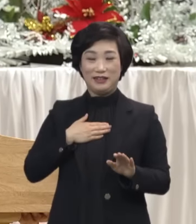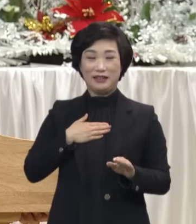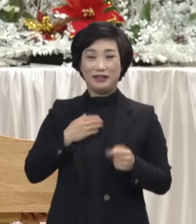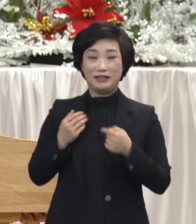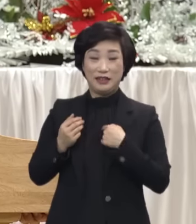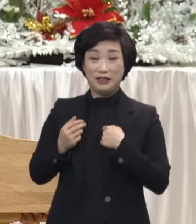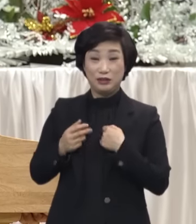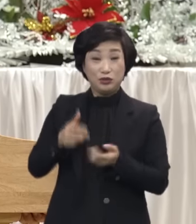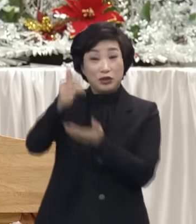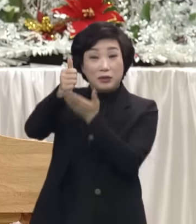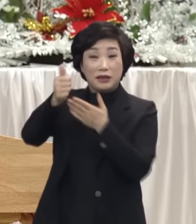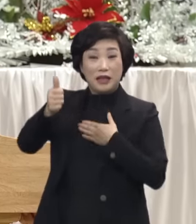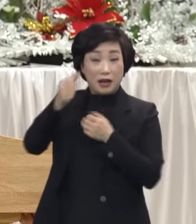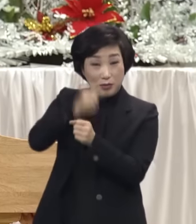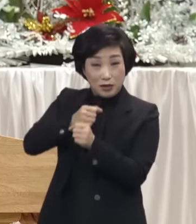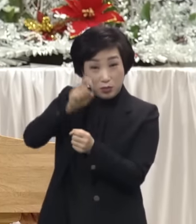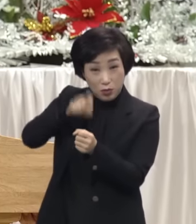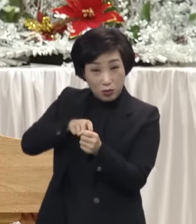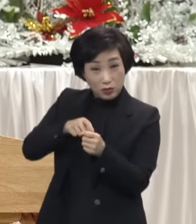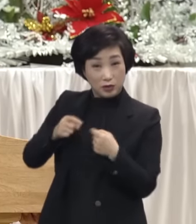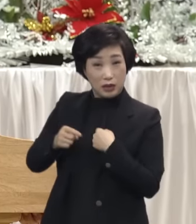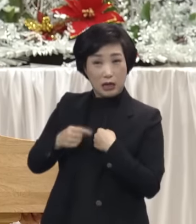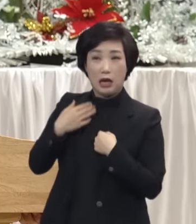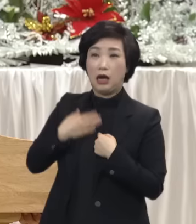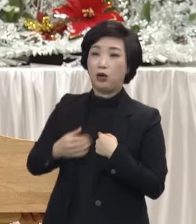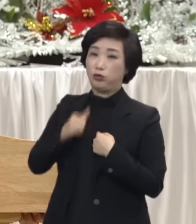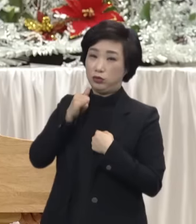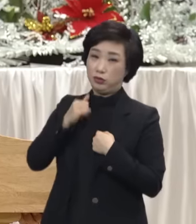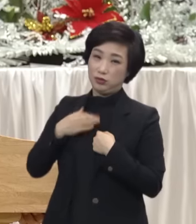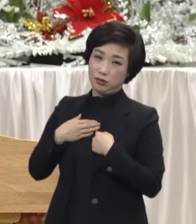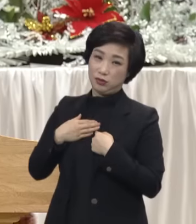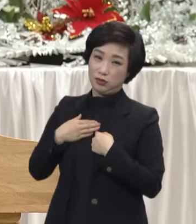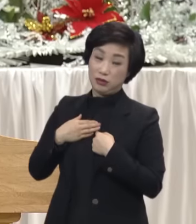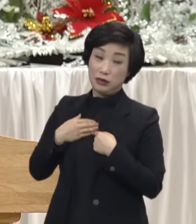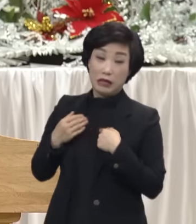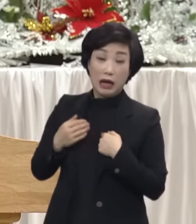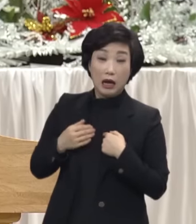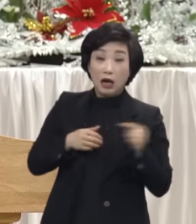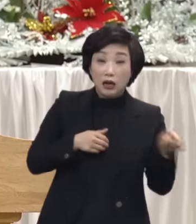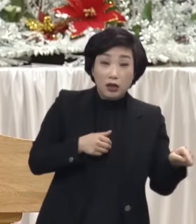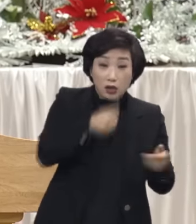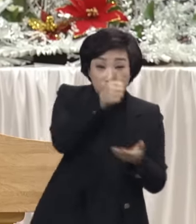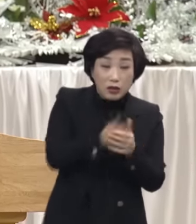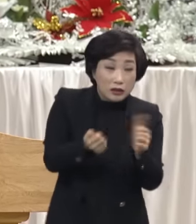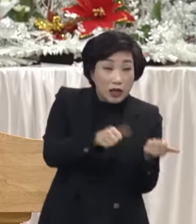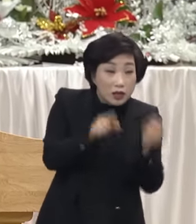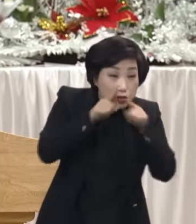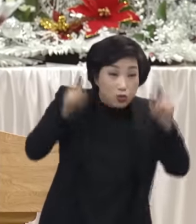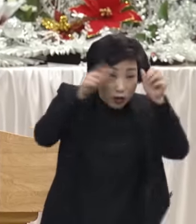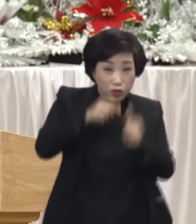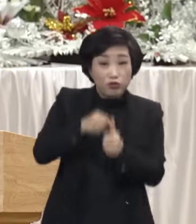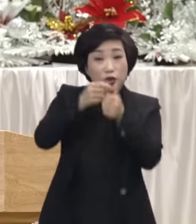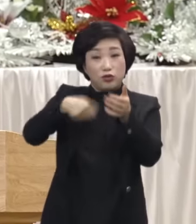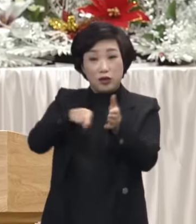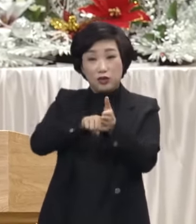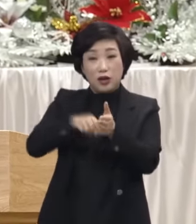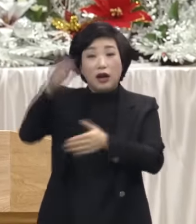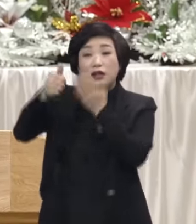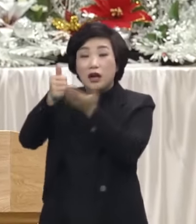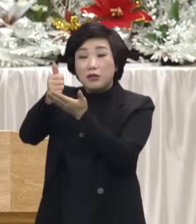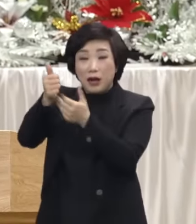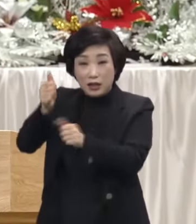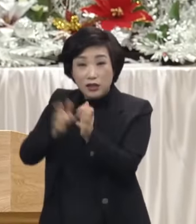나는 주님이 나를 지으신 목적을 압니다. 나를 죄와 사망과 지옥에서 구원하시려고